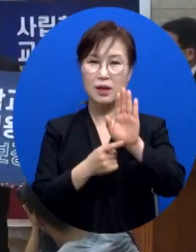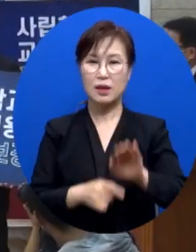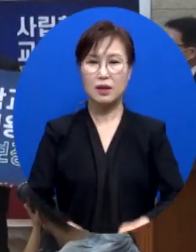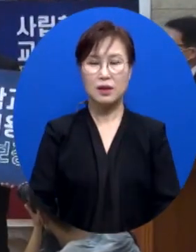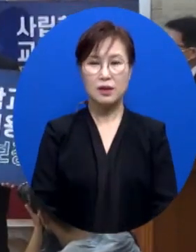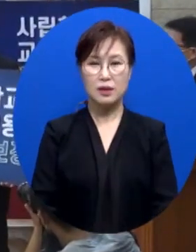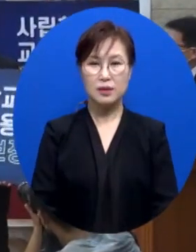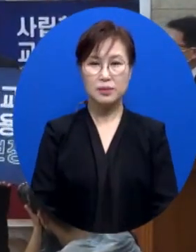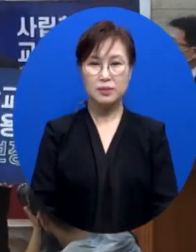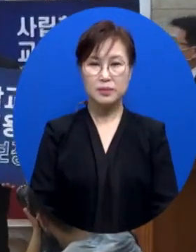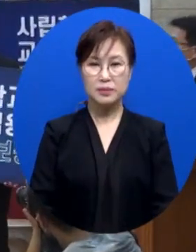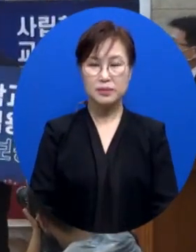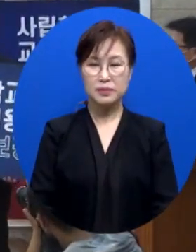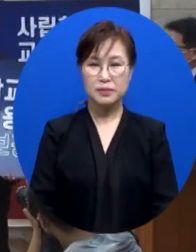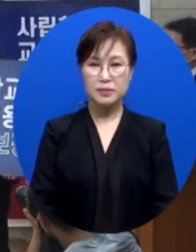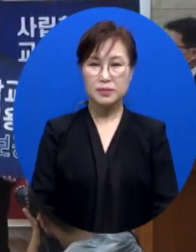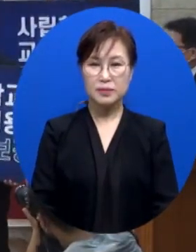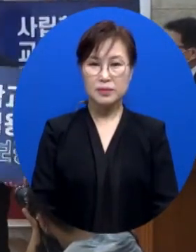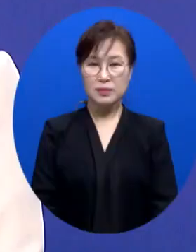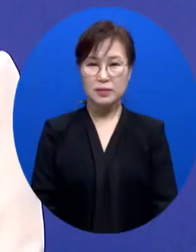뉴스 선상민입니다.